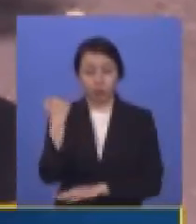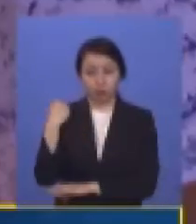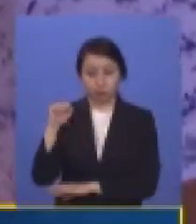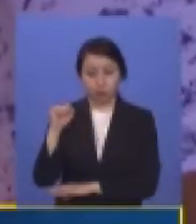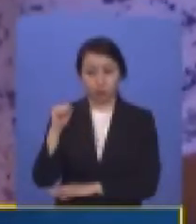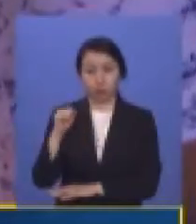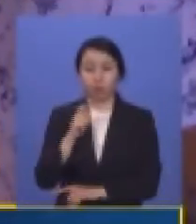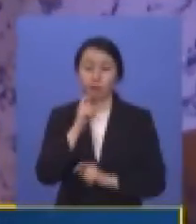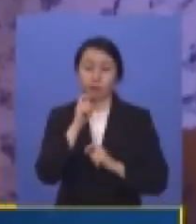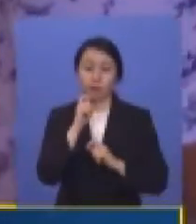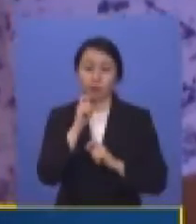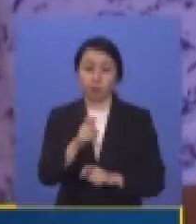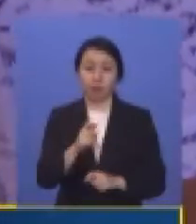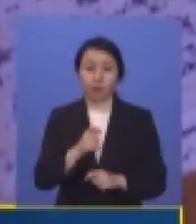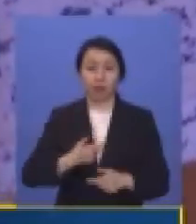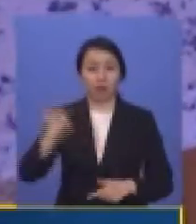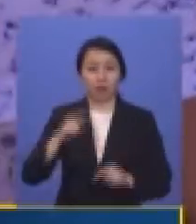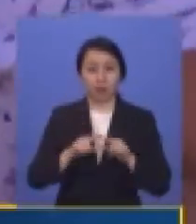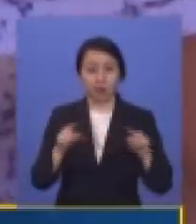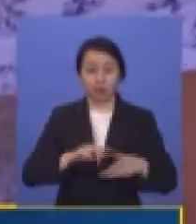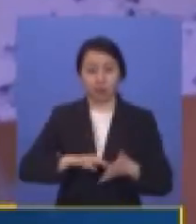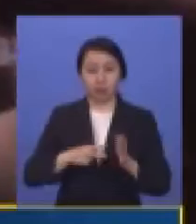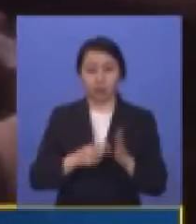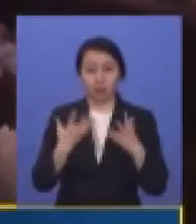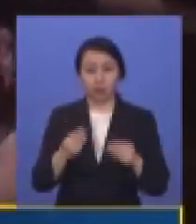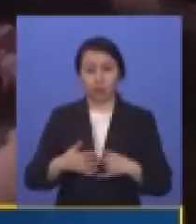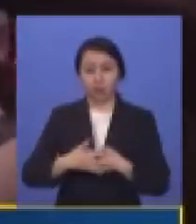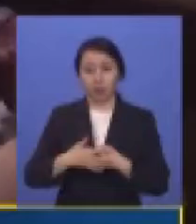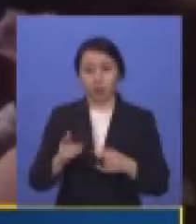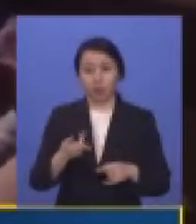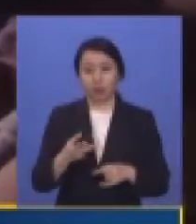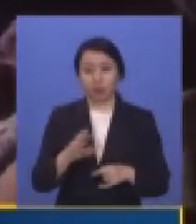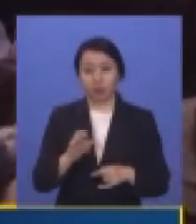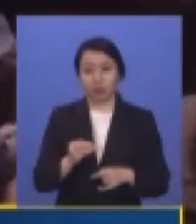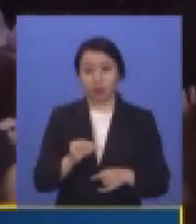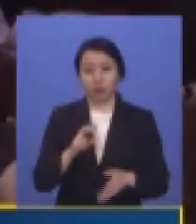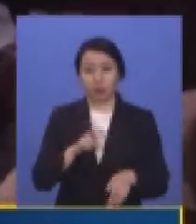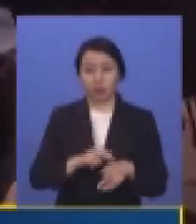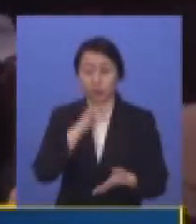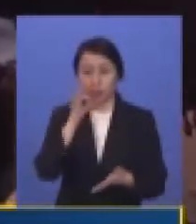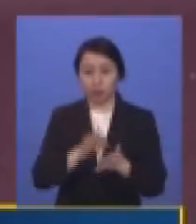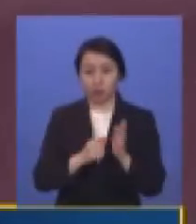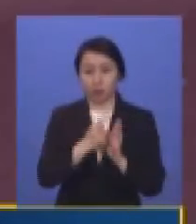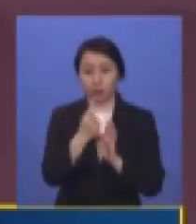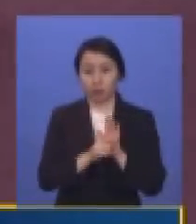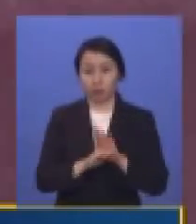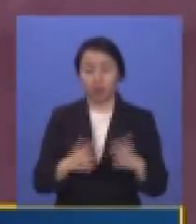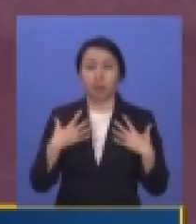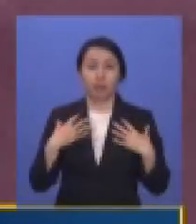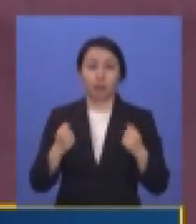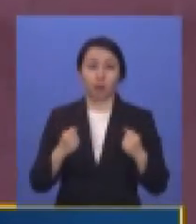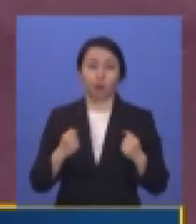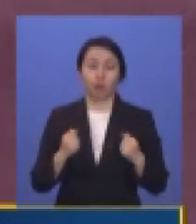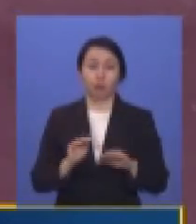Победители получат ценные призы и грамоты. Также запланирован день открытых дверей, где врачи ответят на вопросы родителей, касающиеся здоровья